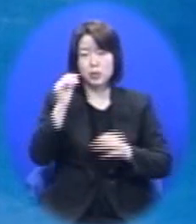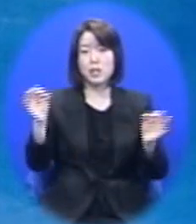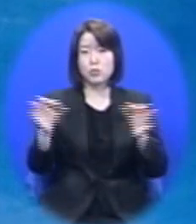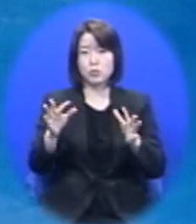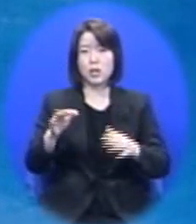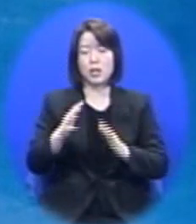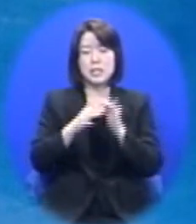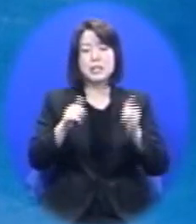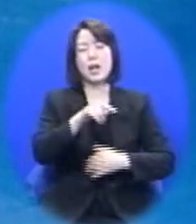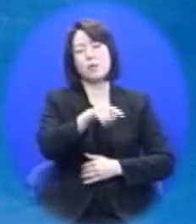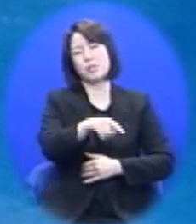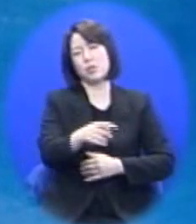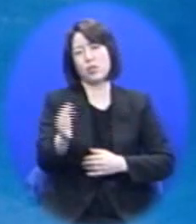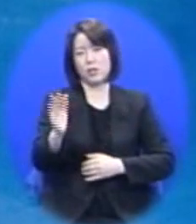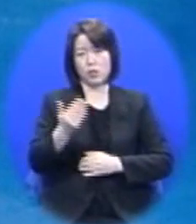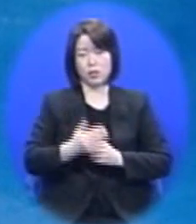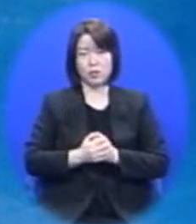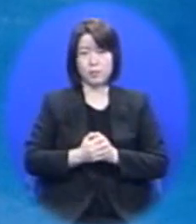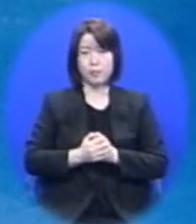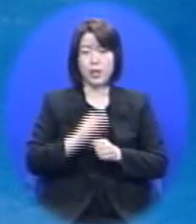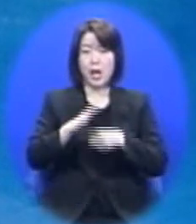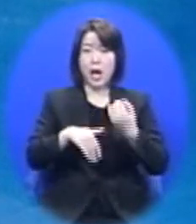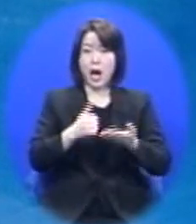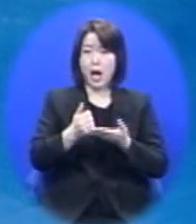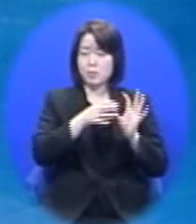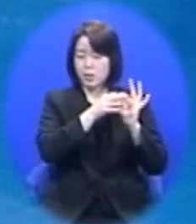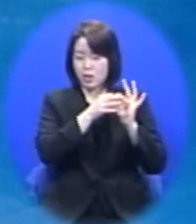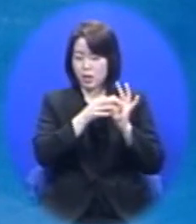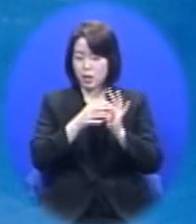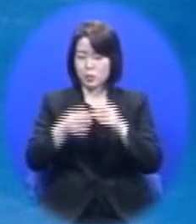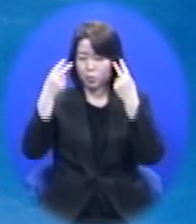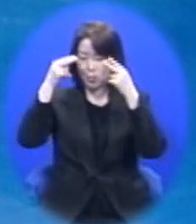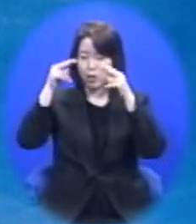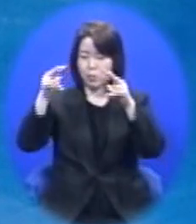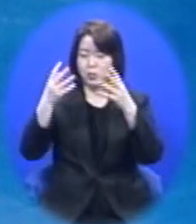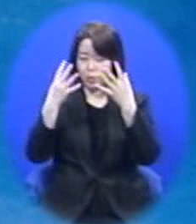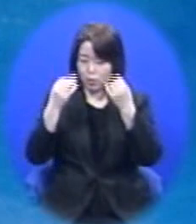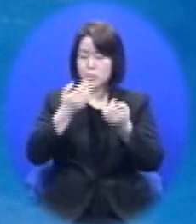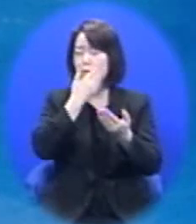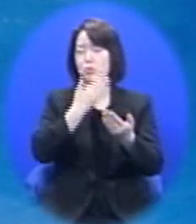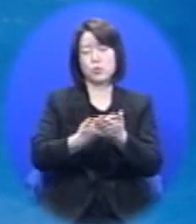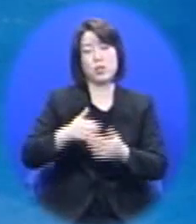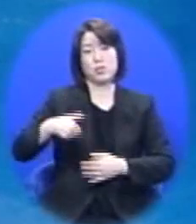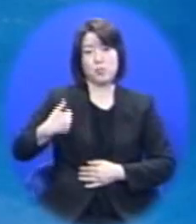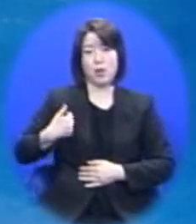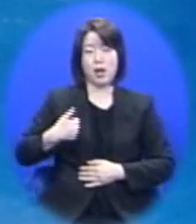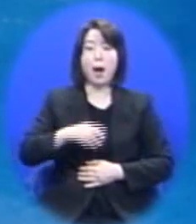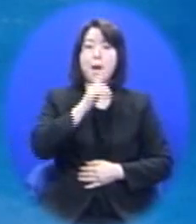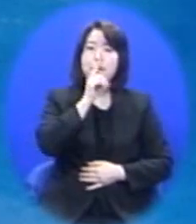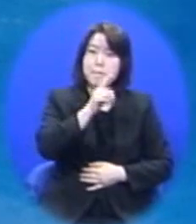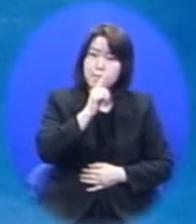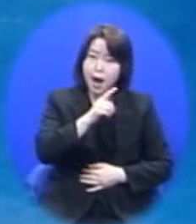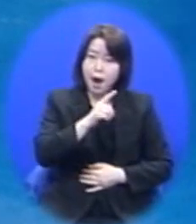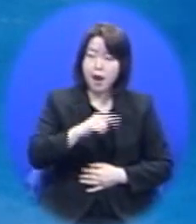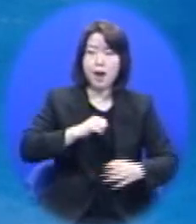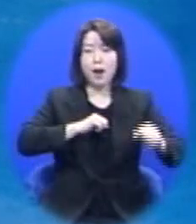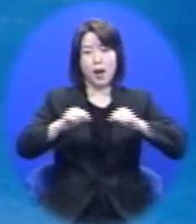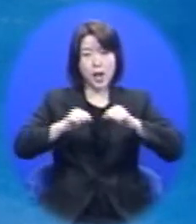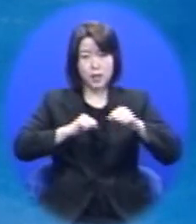돼요. 하나님을 계속 바라보는 것이 얼마나 중요한지 몰라요. 말하는 것과 행동하는